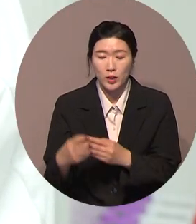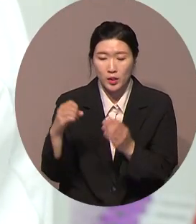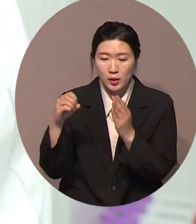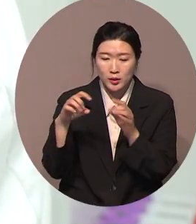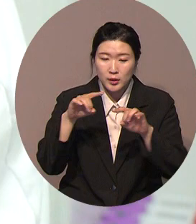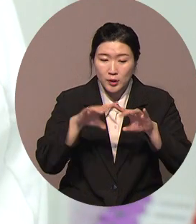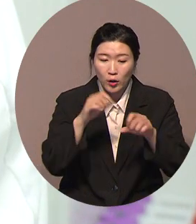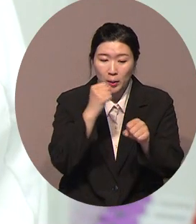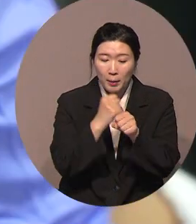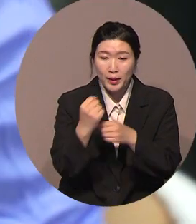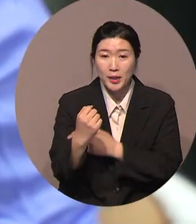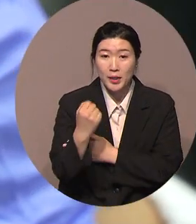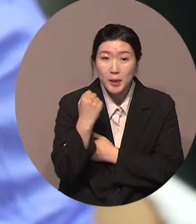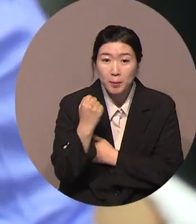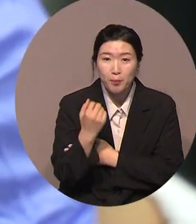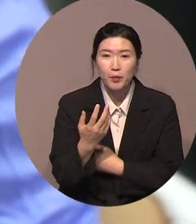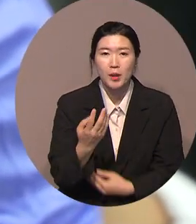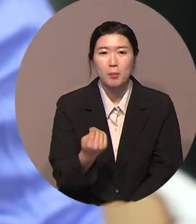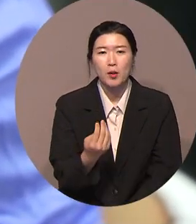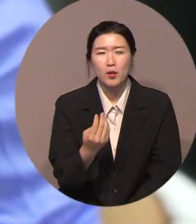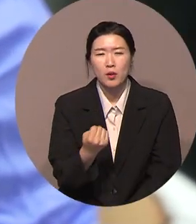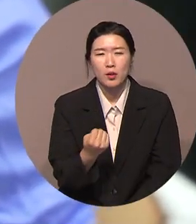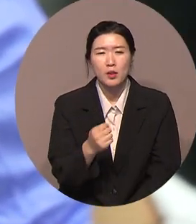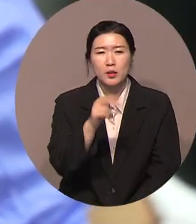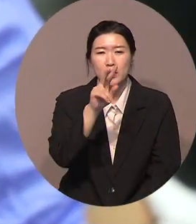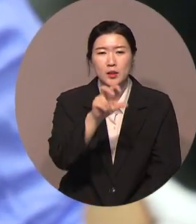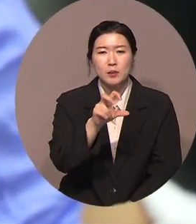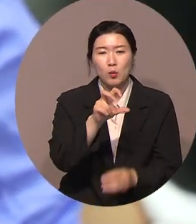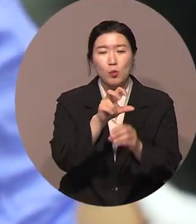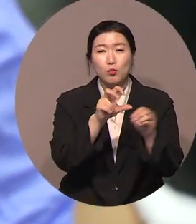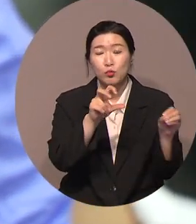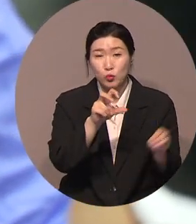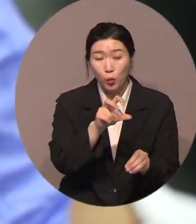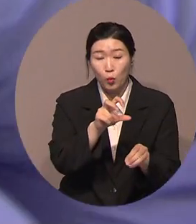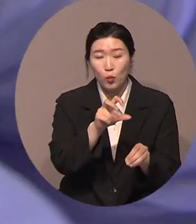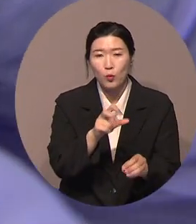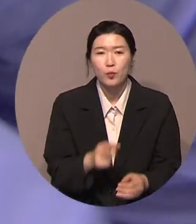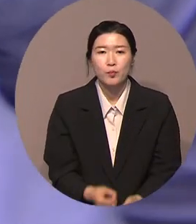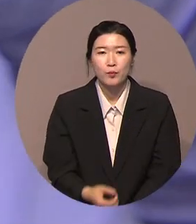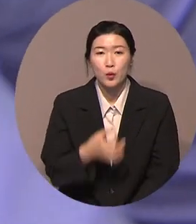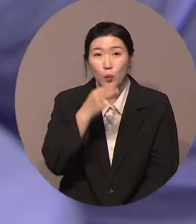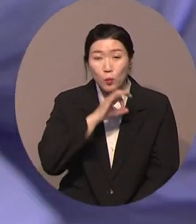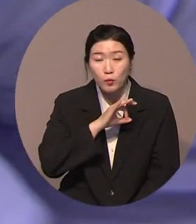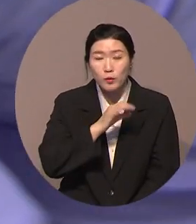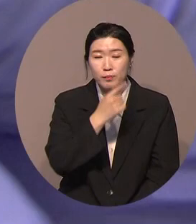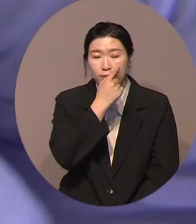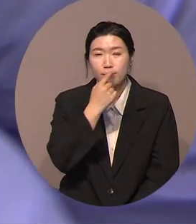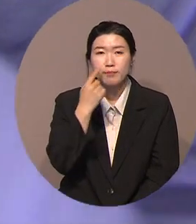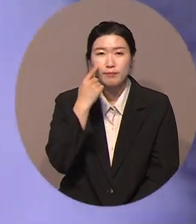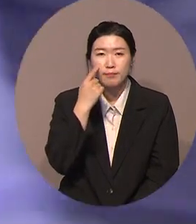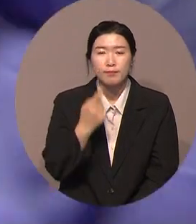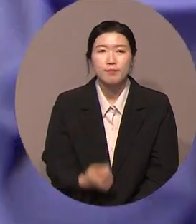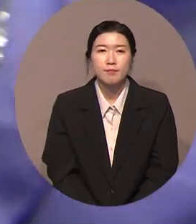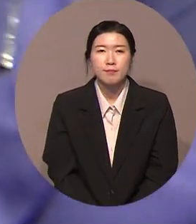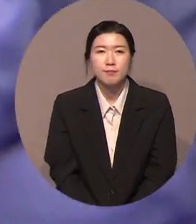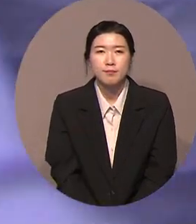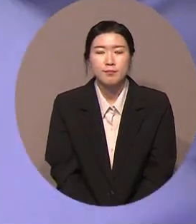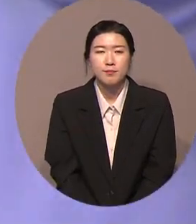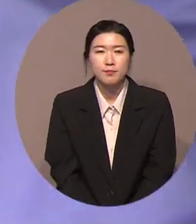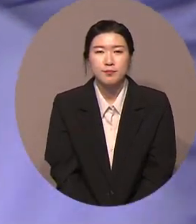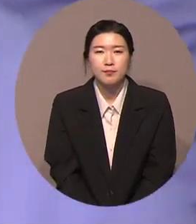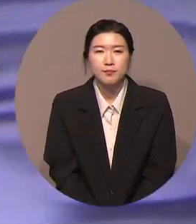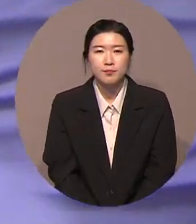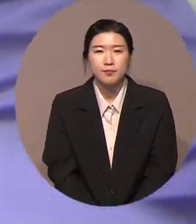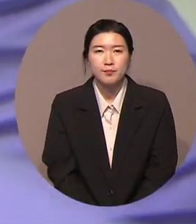0.1%포인트 단위로 효율을 따지는 태양 전지의 효율도 24%대에서 25%대로 1.13%포인트